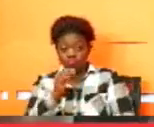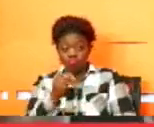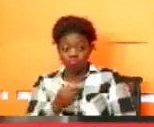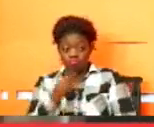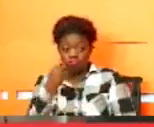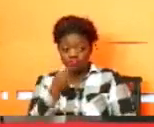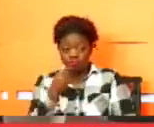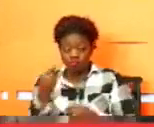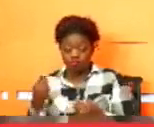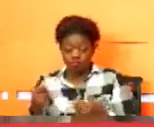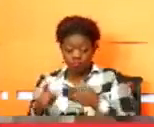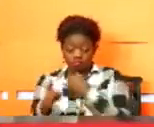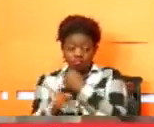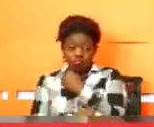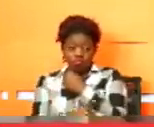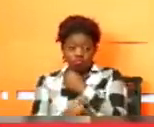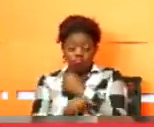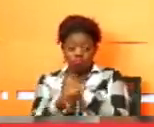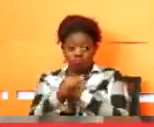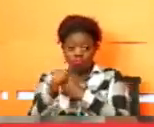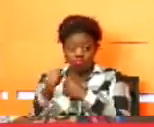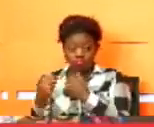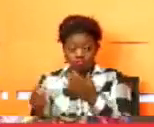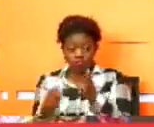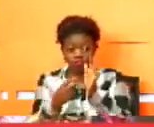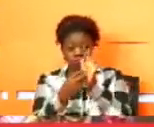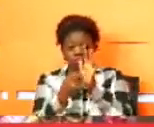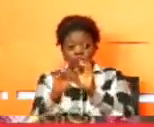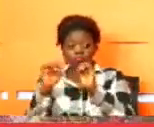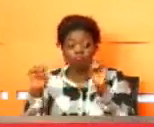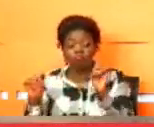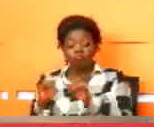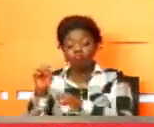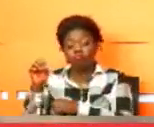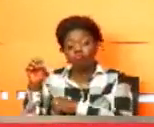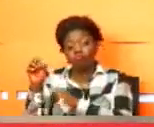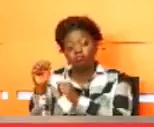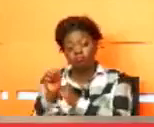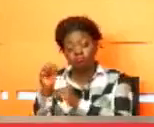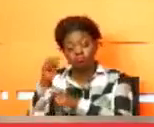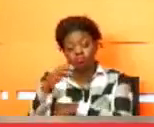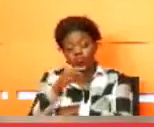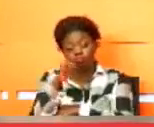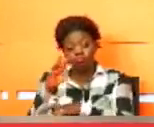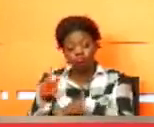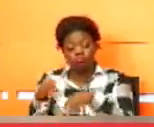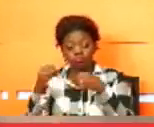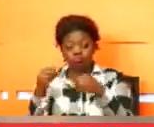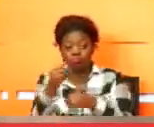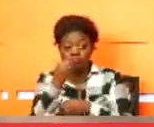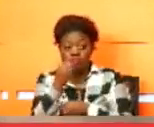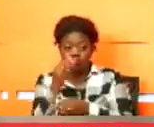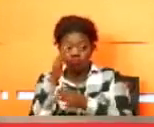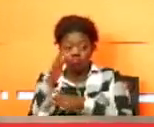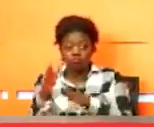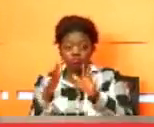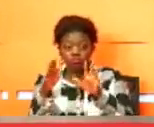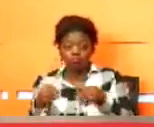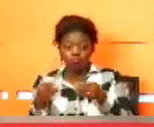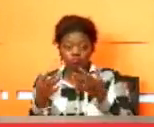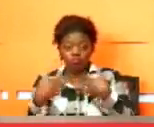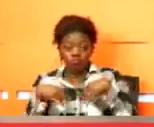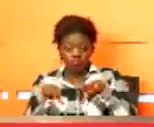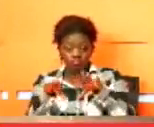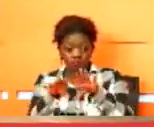sangi wanga sindo mkwane mkwane musibe ngabi tuwa kula kumaulile gafe oliva senti wanga bude chijulo ngako unilo kukutabaka